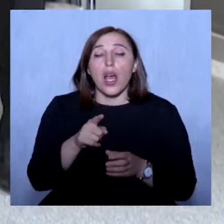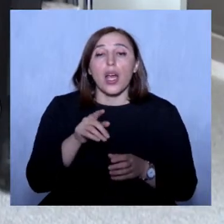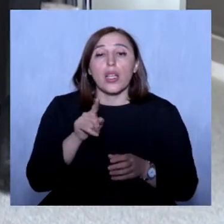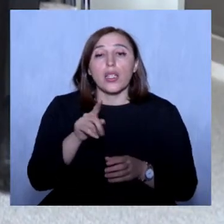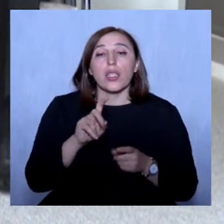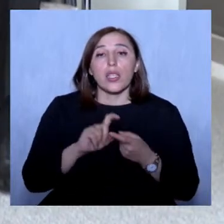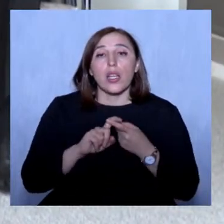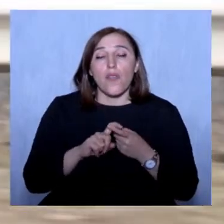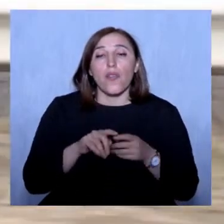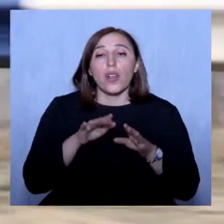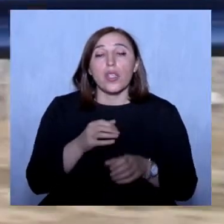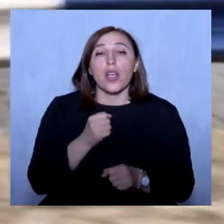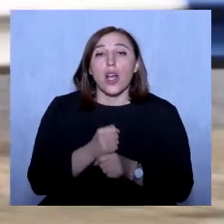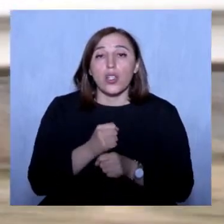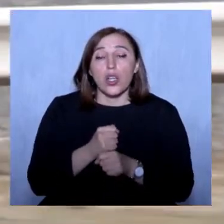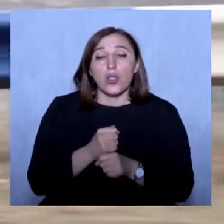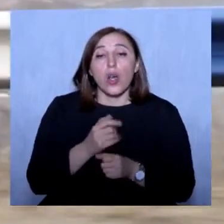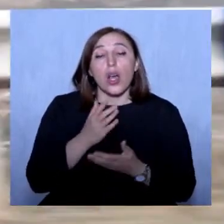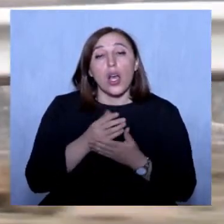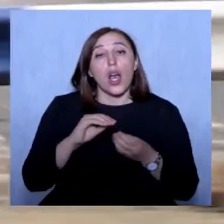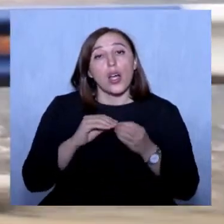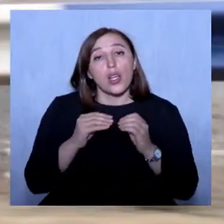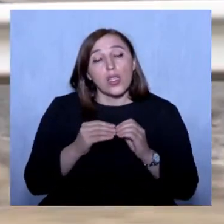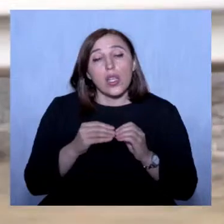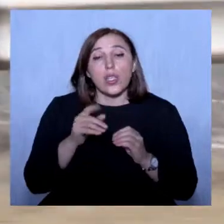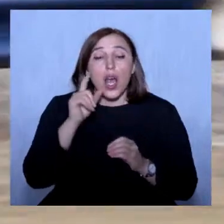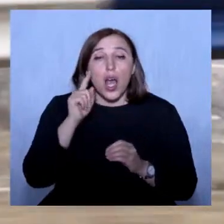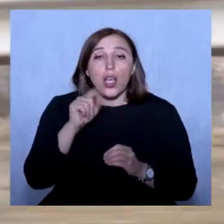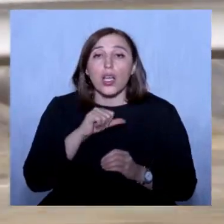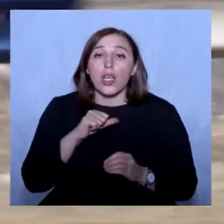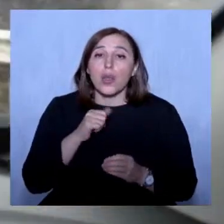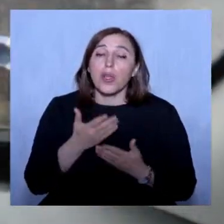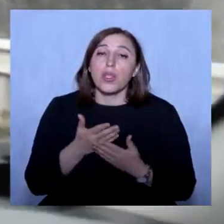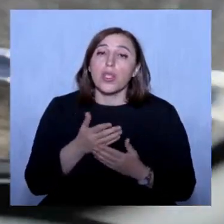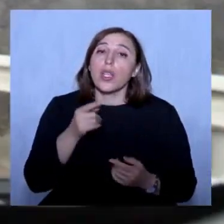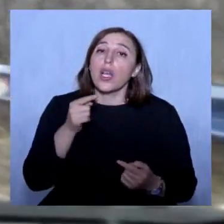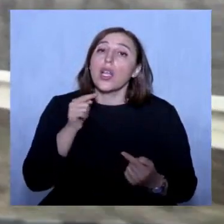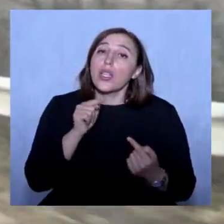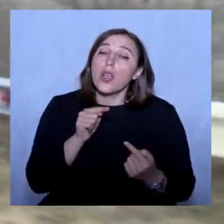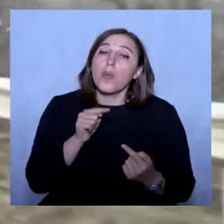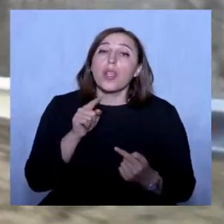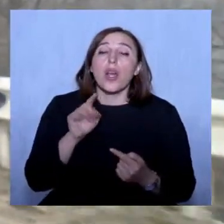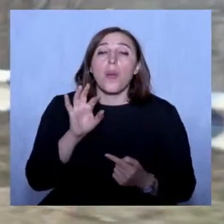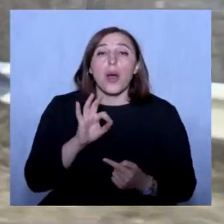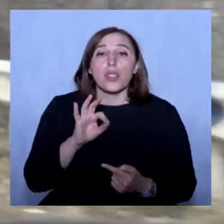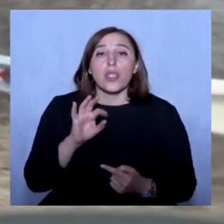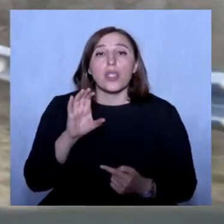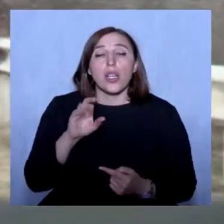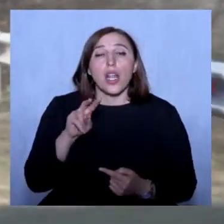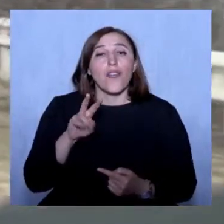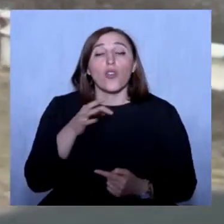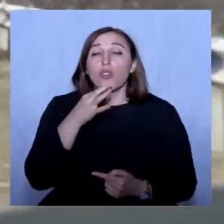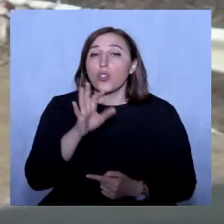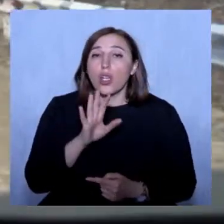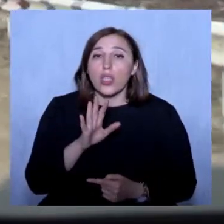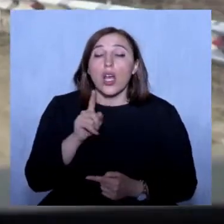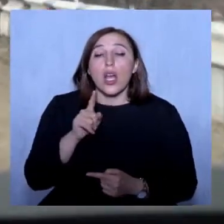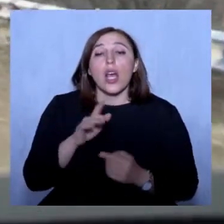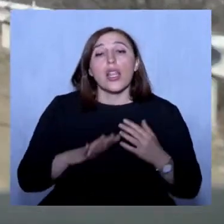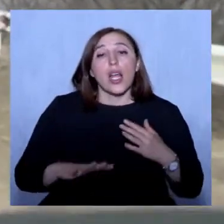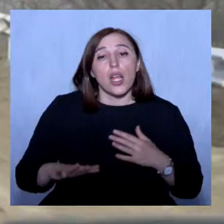ուղությամ, թե որն է խնդիրը և կարդյոք այս հարձին հայկական կողմից դիմադրություն լավրողը չի հստանքեցրել պոխարենը, որից խոսել է